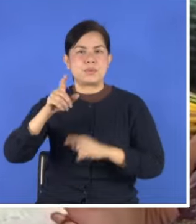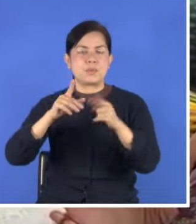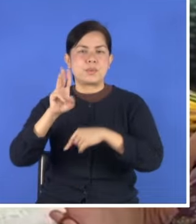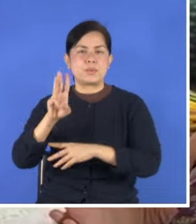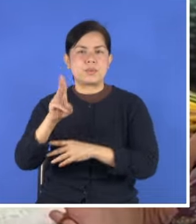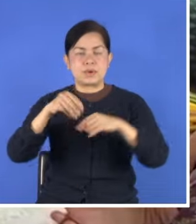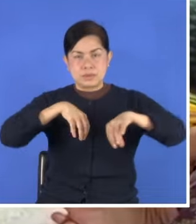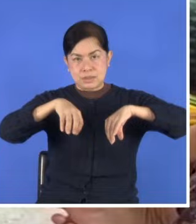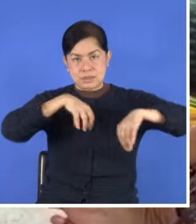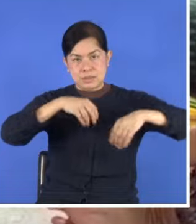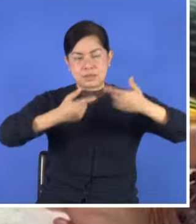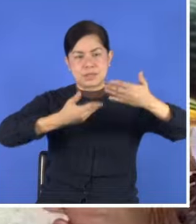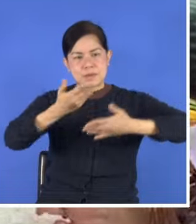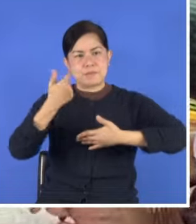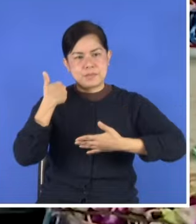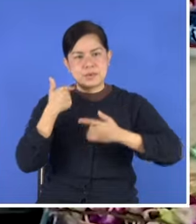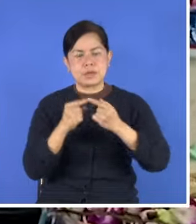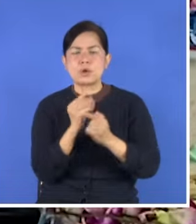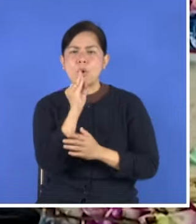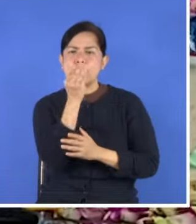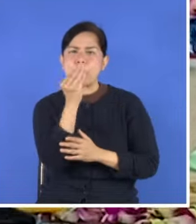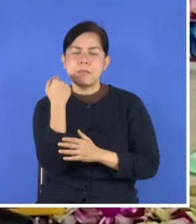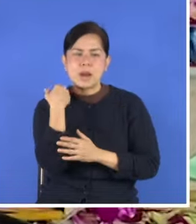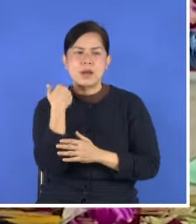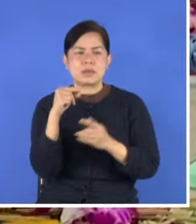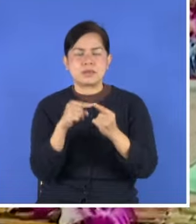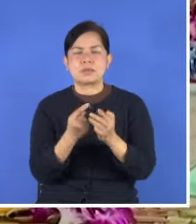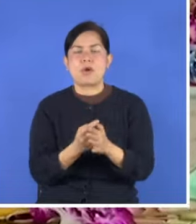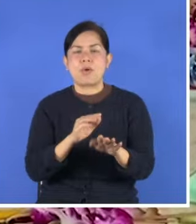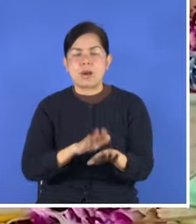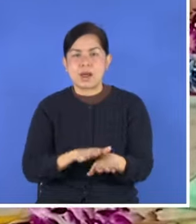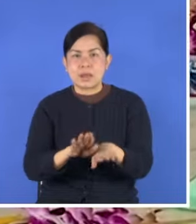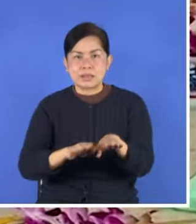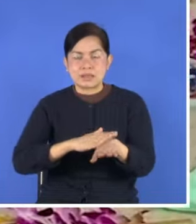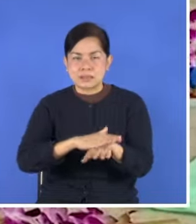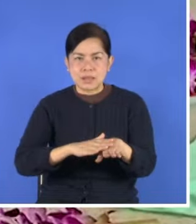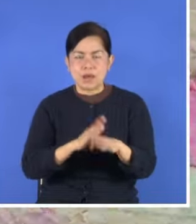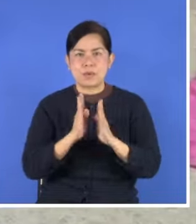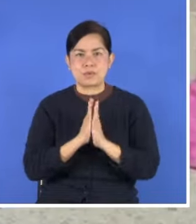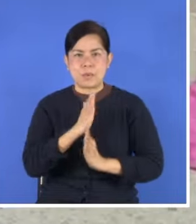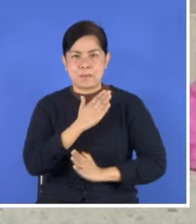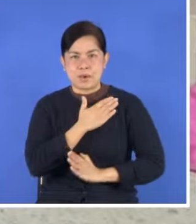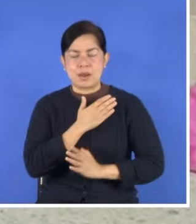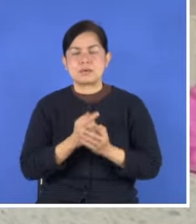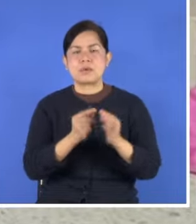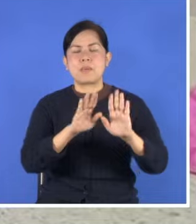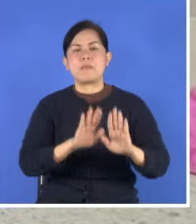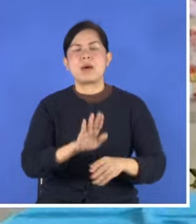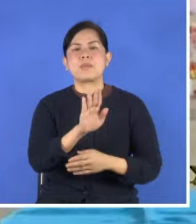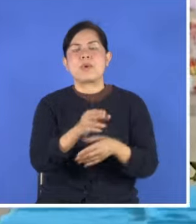ก็จัดประเพณีดอกไม้ล้างเท้าพระเนื่องในวันออกพรรษาค่ะเป็นประเพณีดั้งเดิมของชาวไทยเชื้อสาย